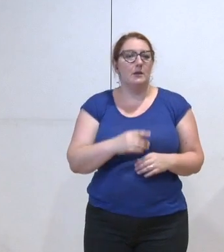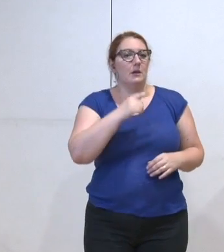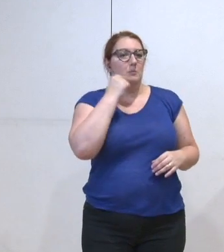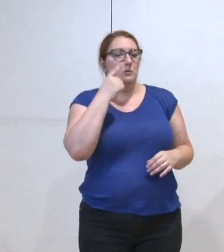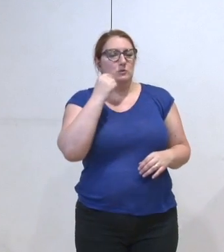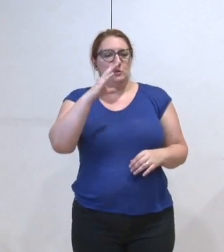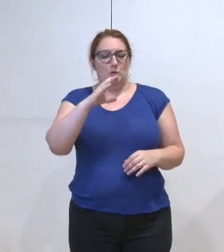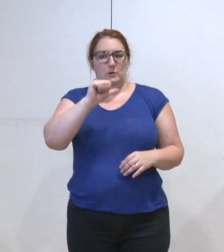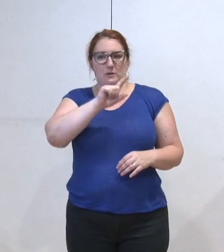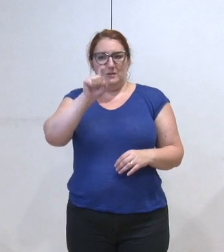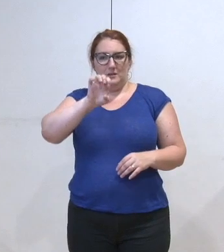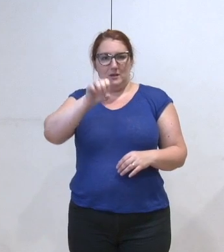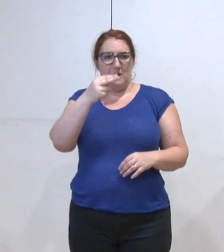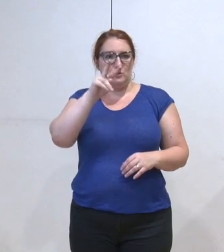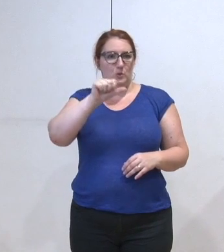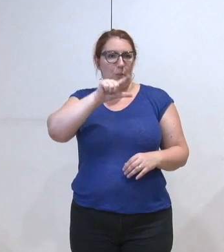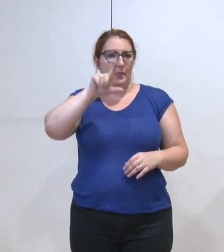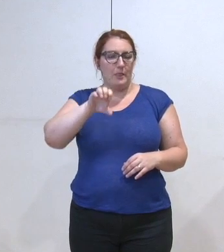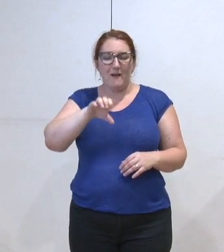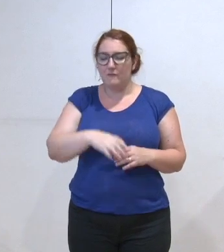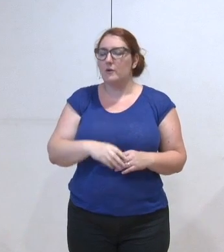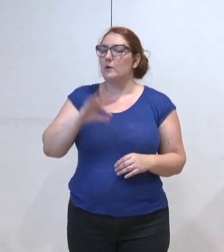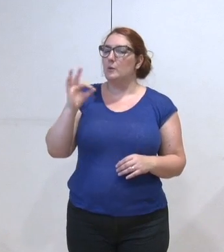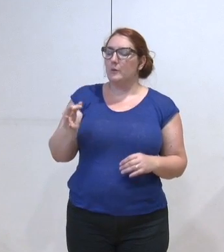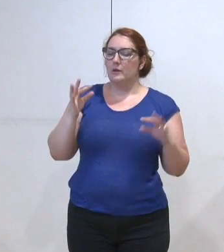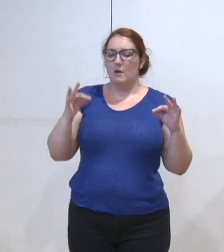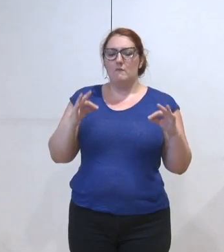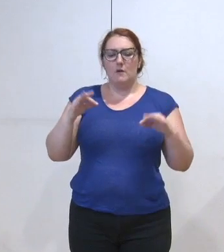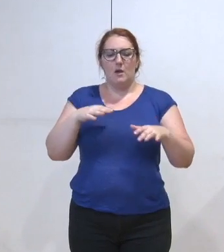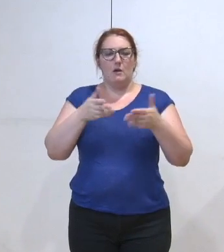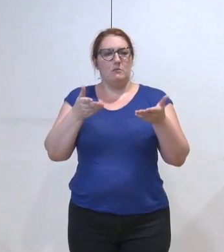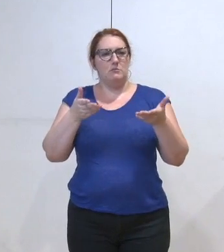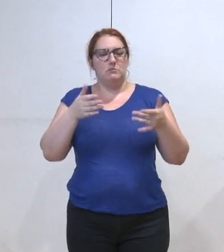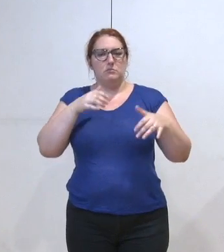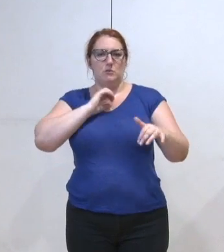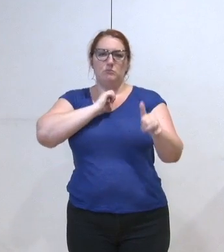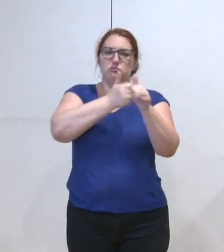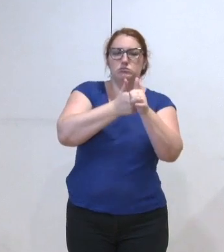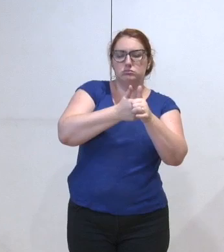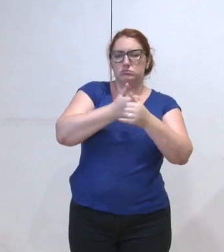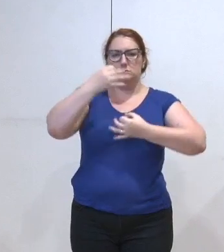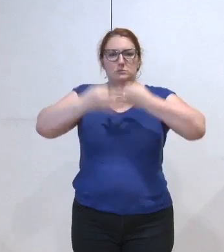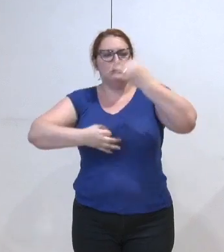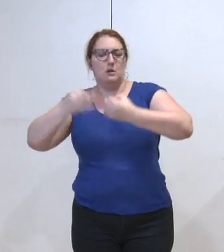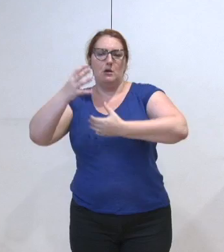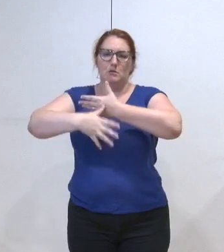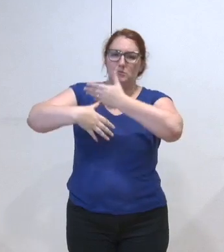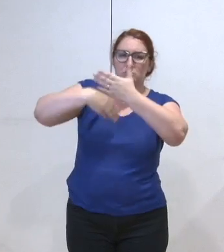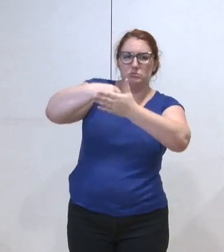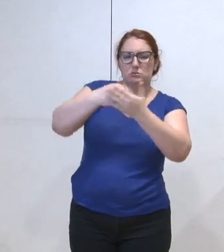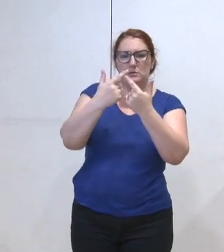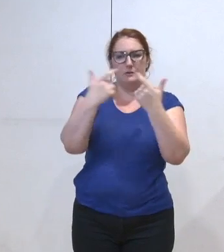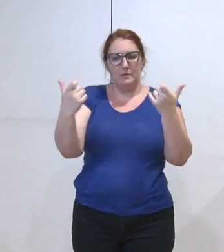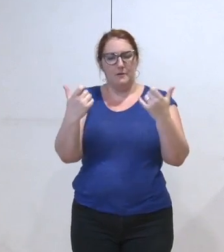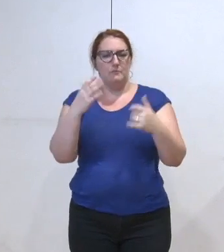euh le rendu acte des décisions en matière d'action en justice parce que euh lorsque vous